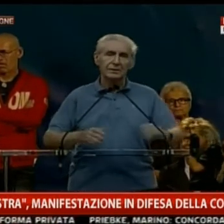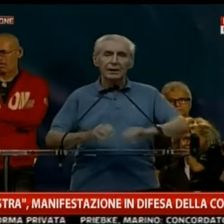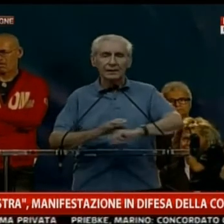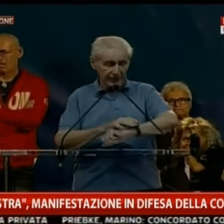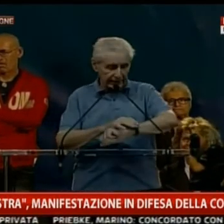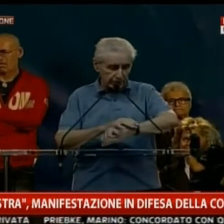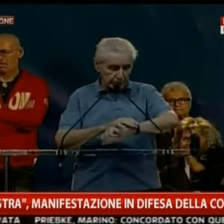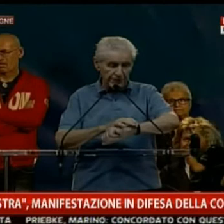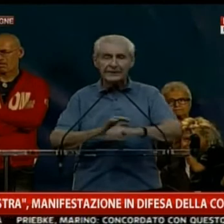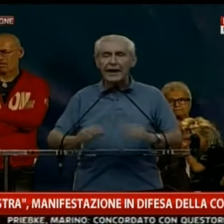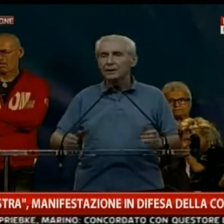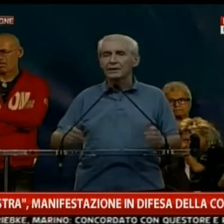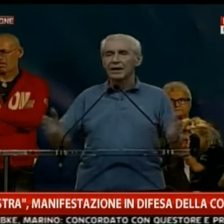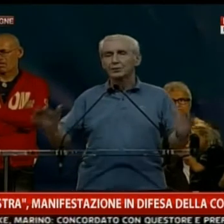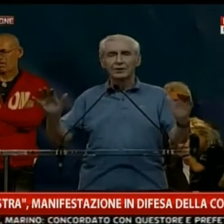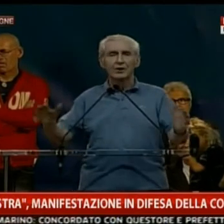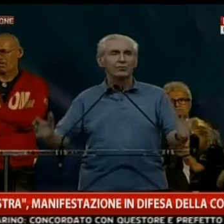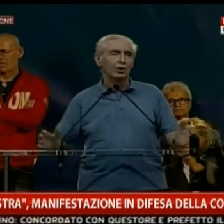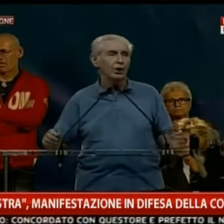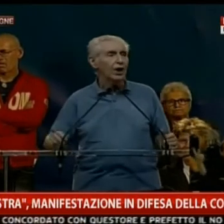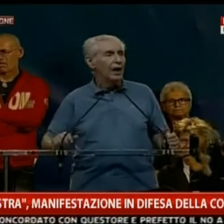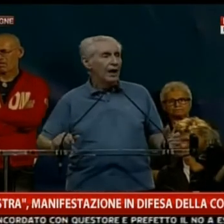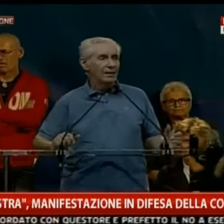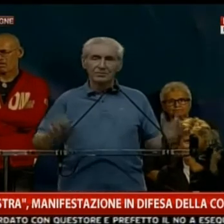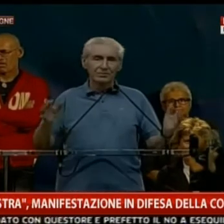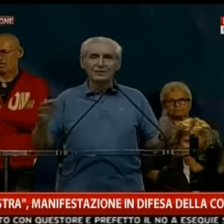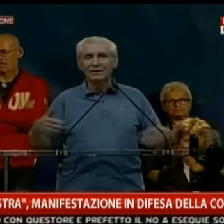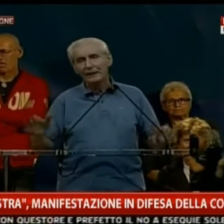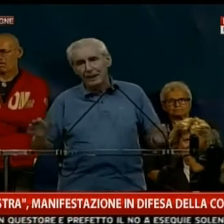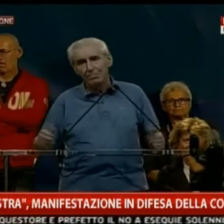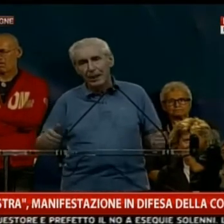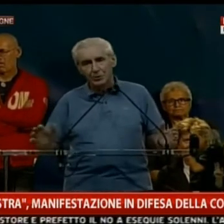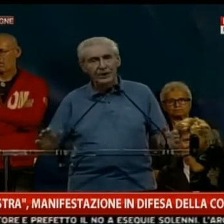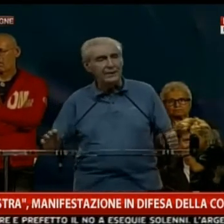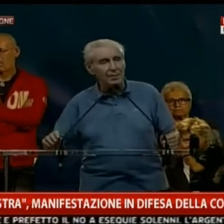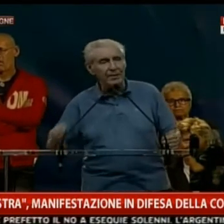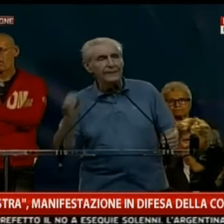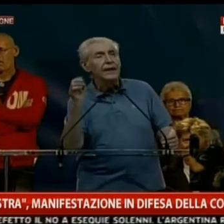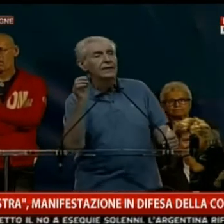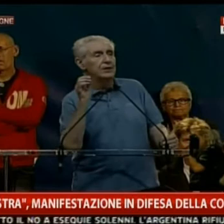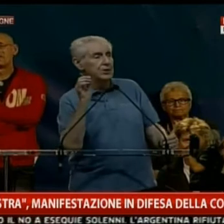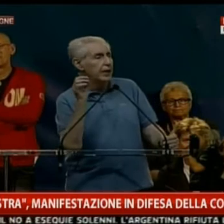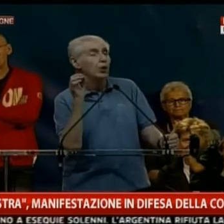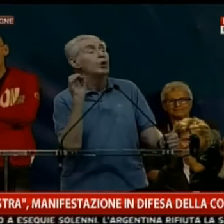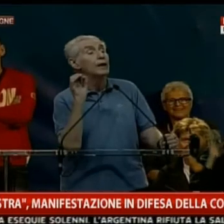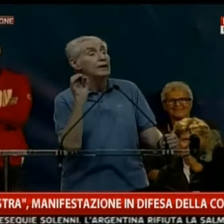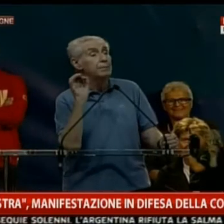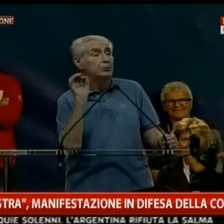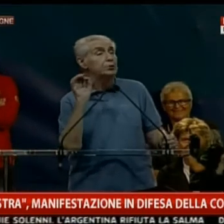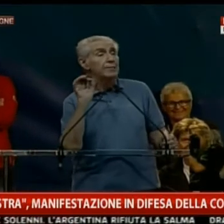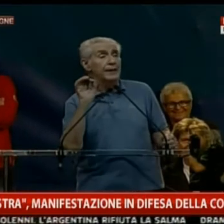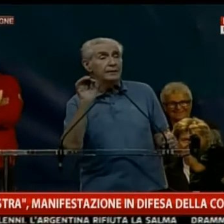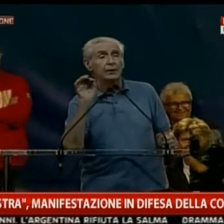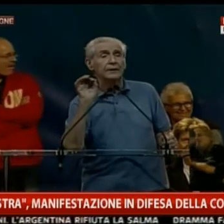vi prego, siete tutti stanchi e quindi non voglio niente applausi, andiamo avanti. Dice